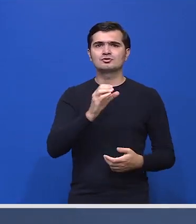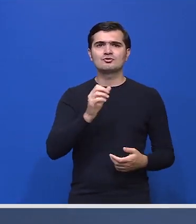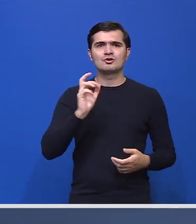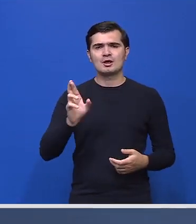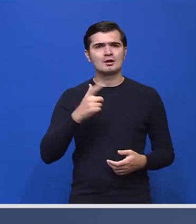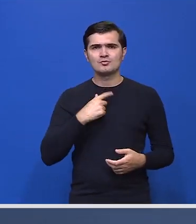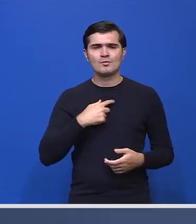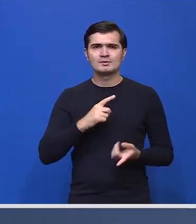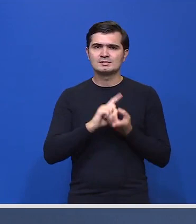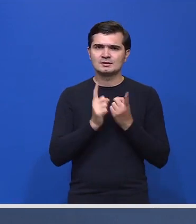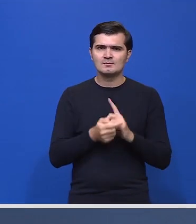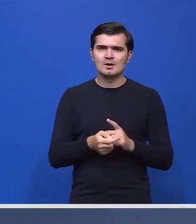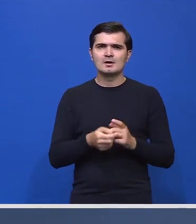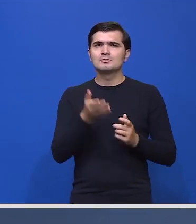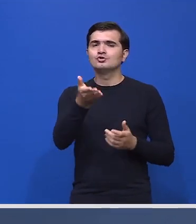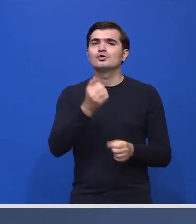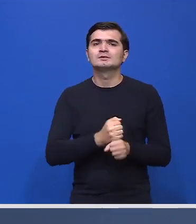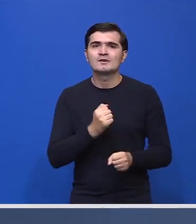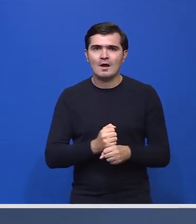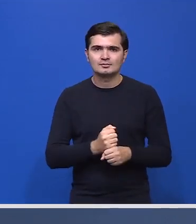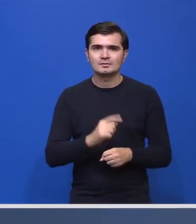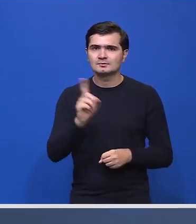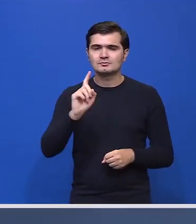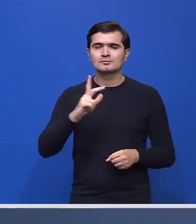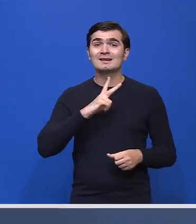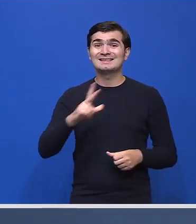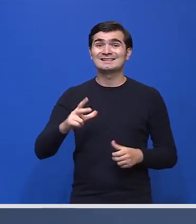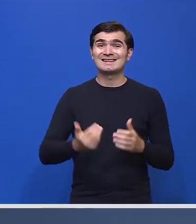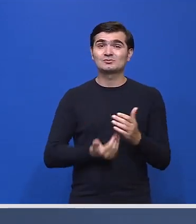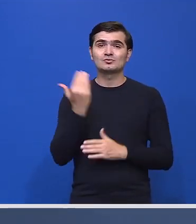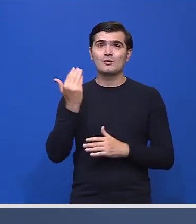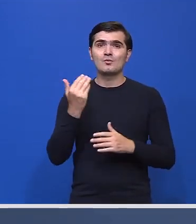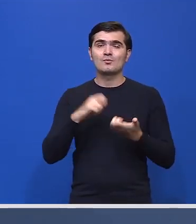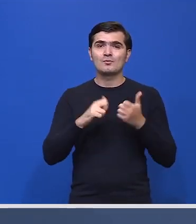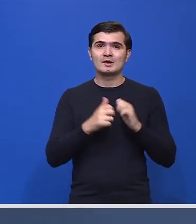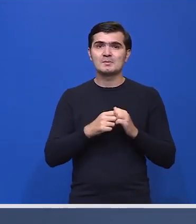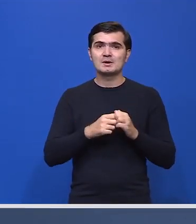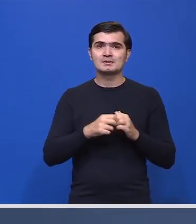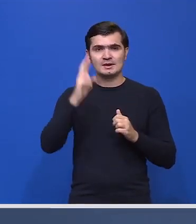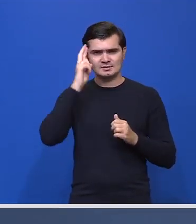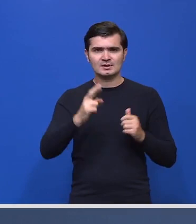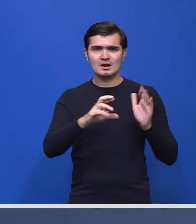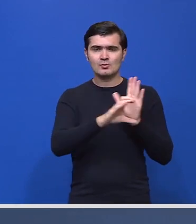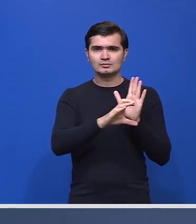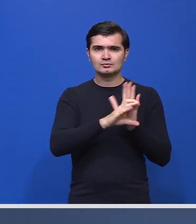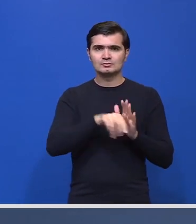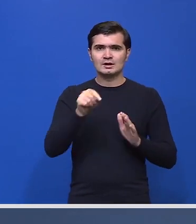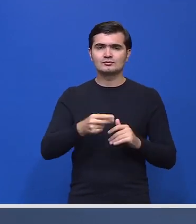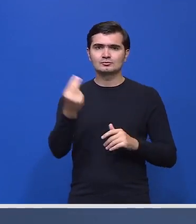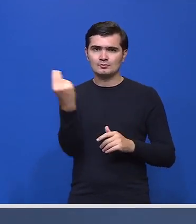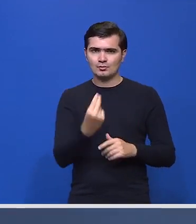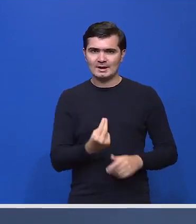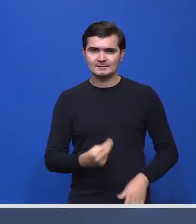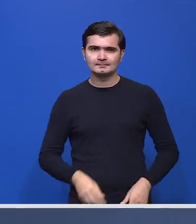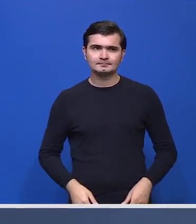urmă, ce puteți face ca să nu riscați un nou viciu de constituționalitate al proiectului pe care îl pregătiți?